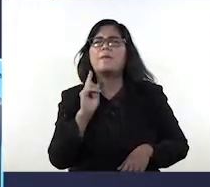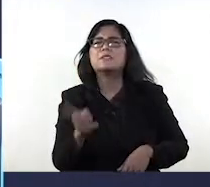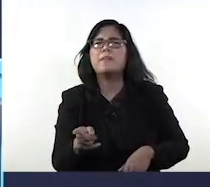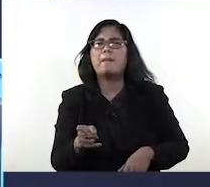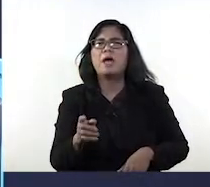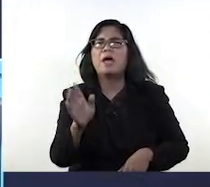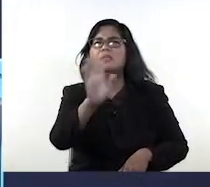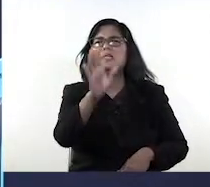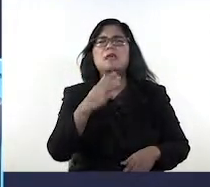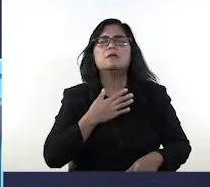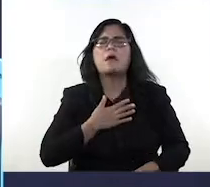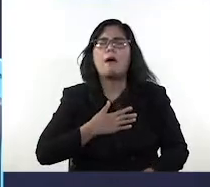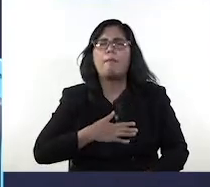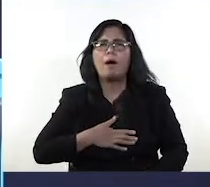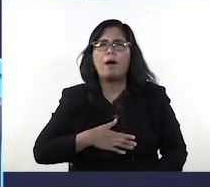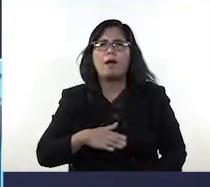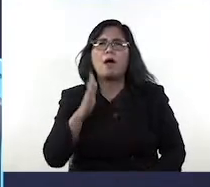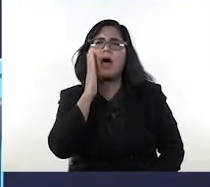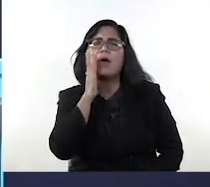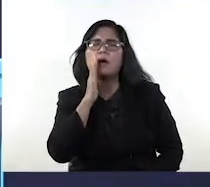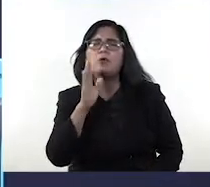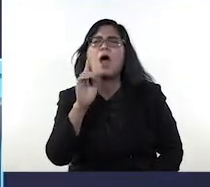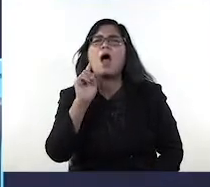Hai anak-anak muda Lu harus sabar